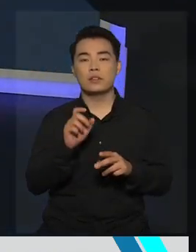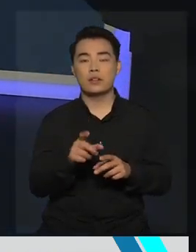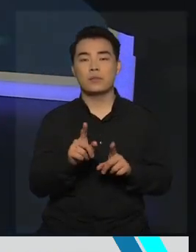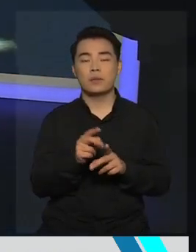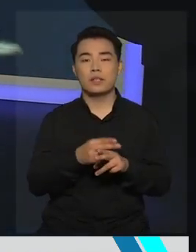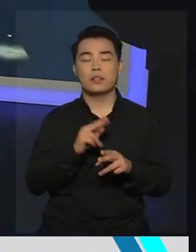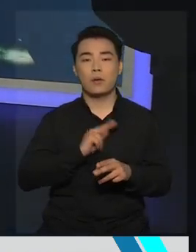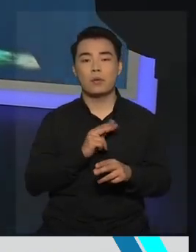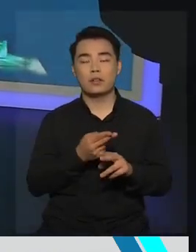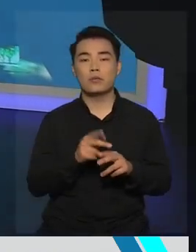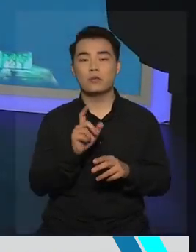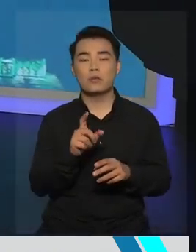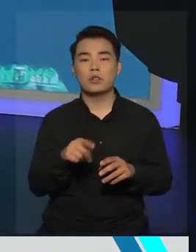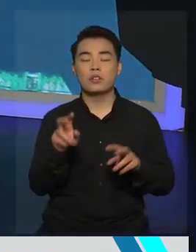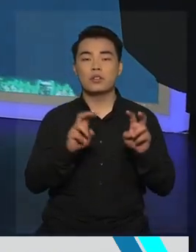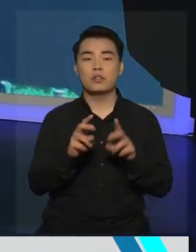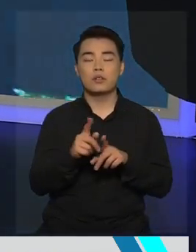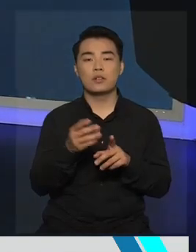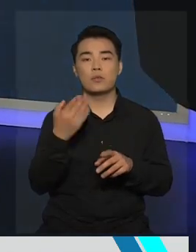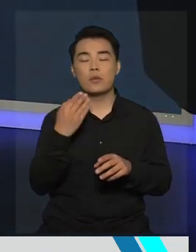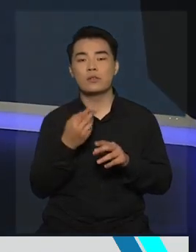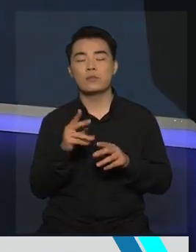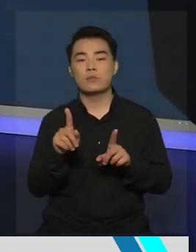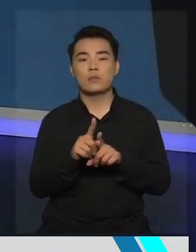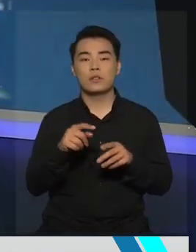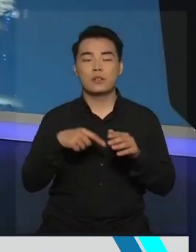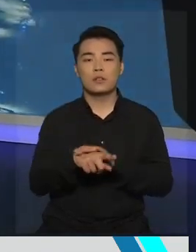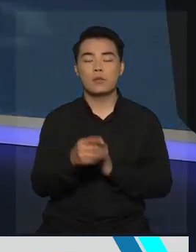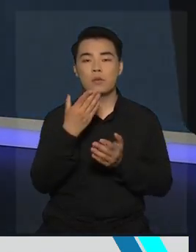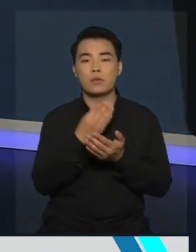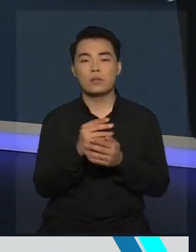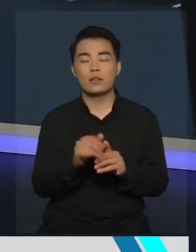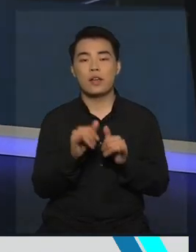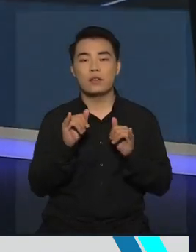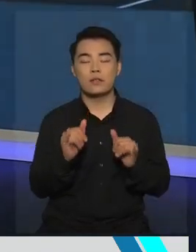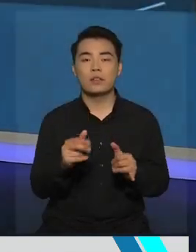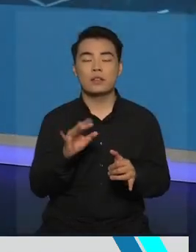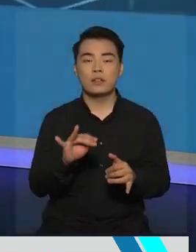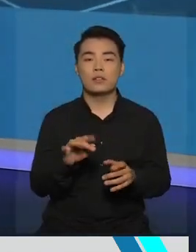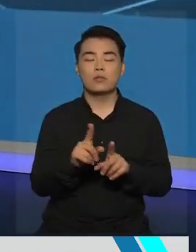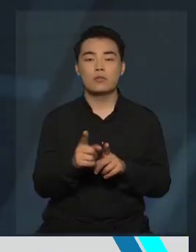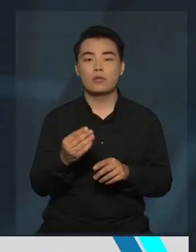где будет эта работа для того, чтобы обеспечить себя, свою семью. И, конечно, влияние